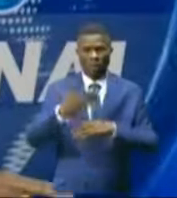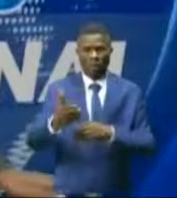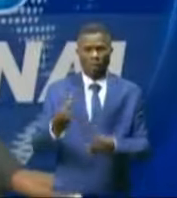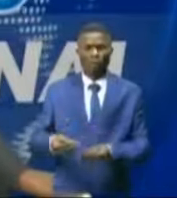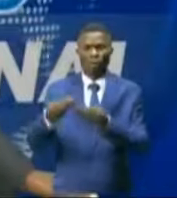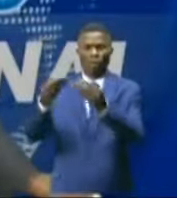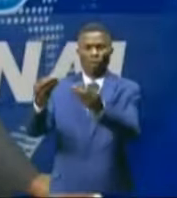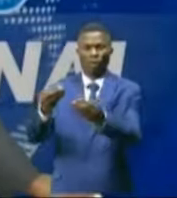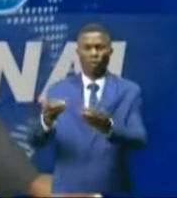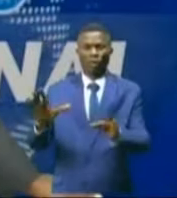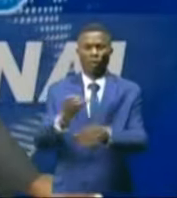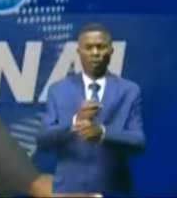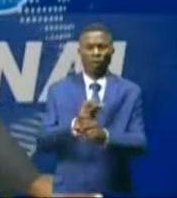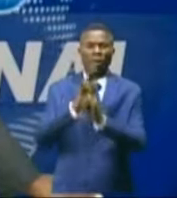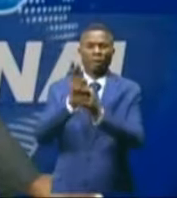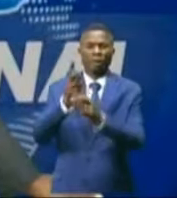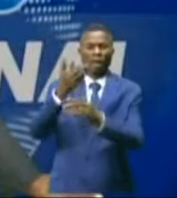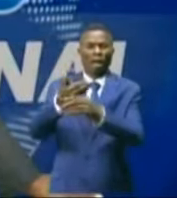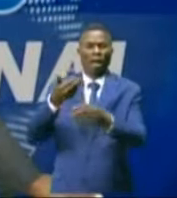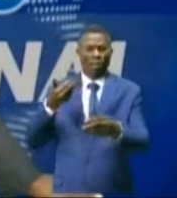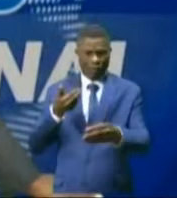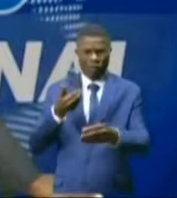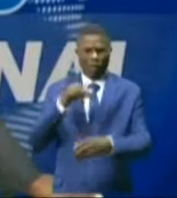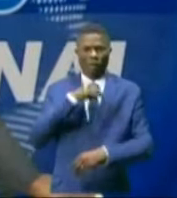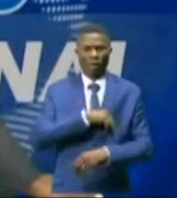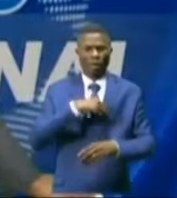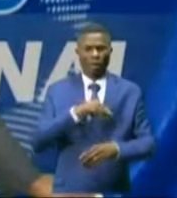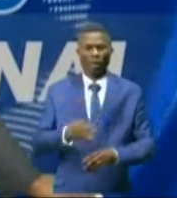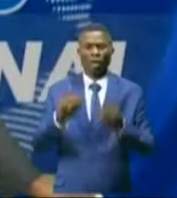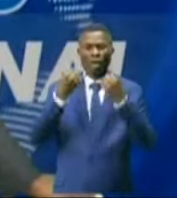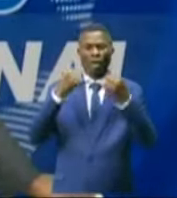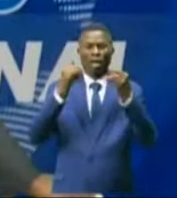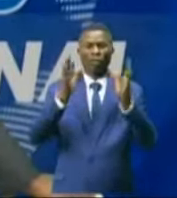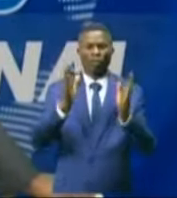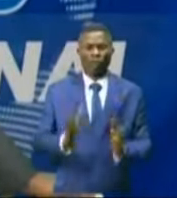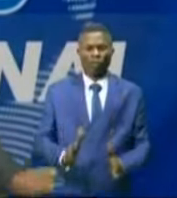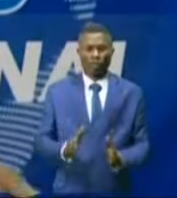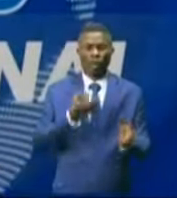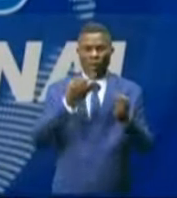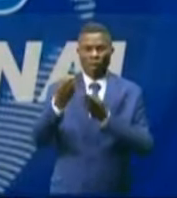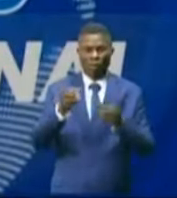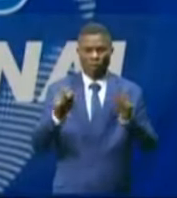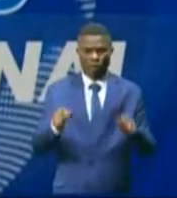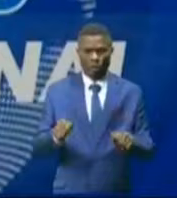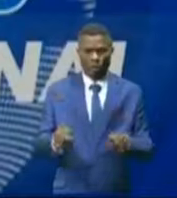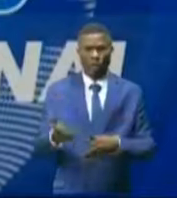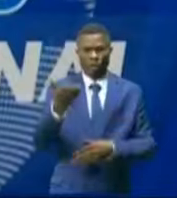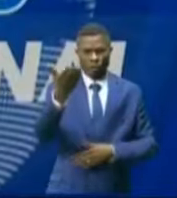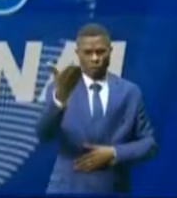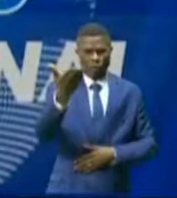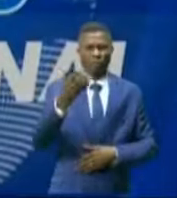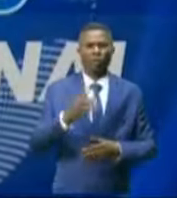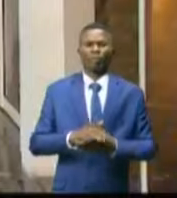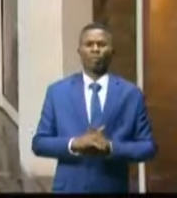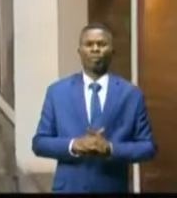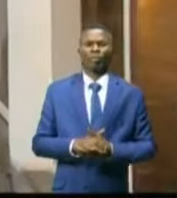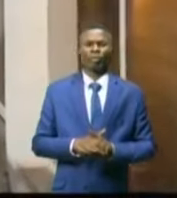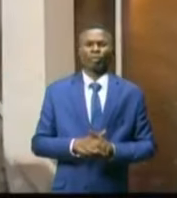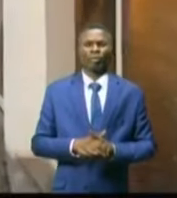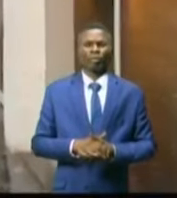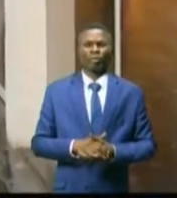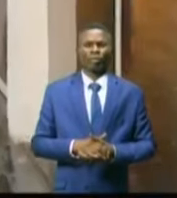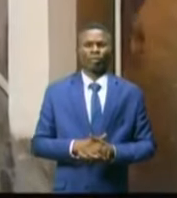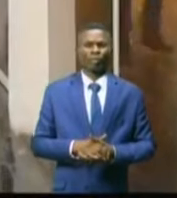dépôt des conclusions du rapport préliminaire de la mission de l'informateur. Plus de précision avec Guylain Kabalondi.